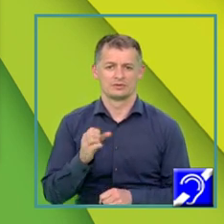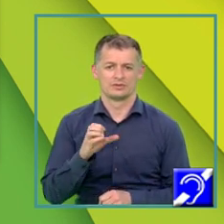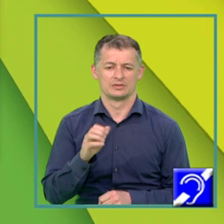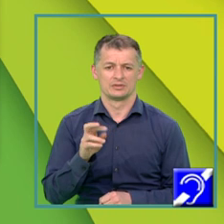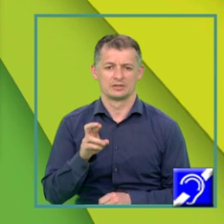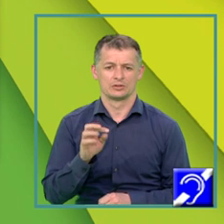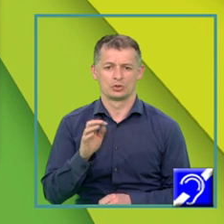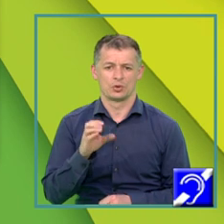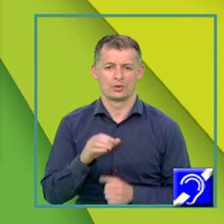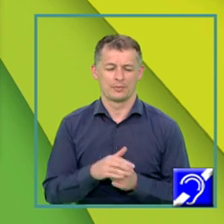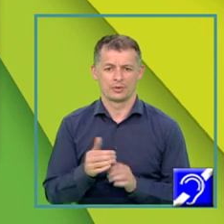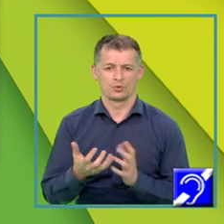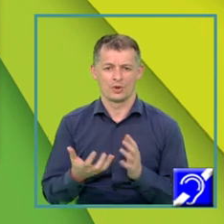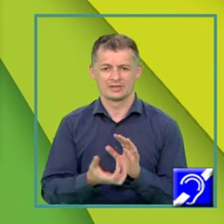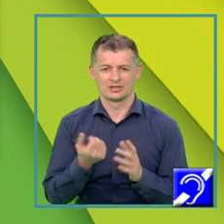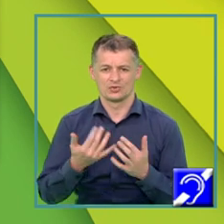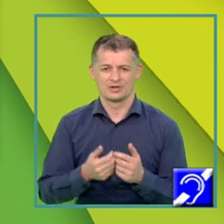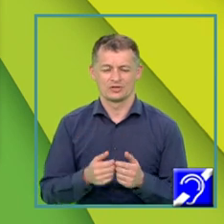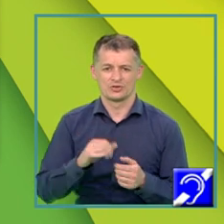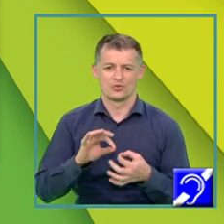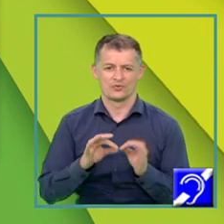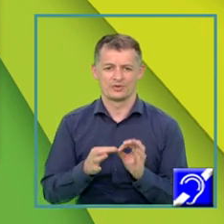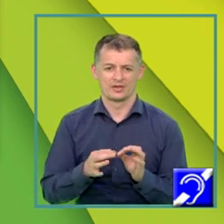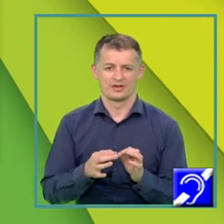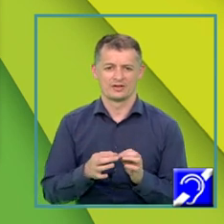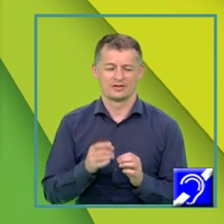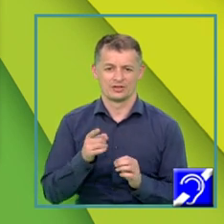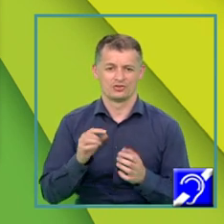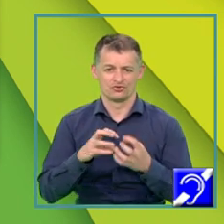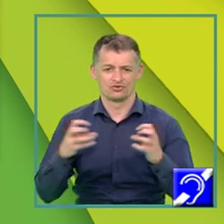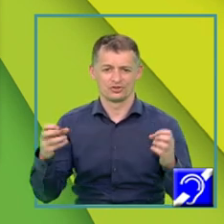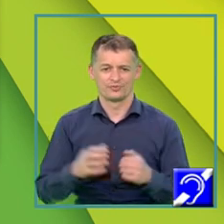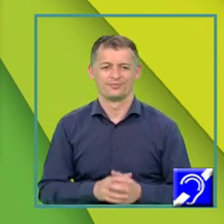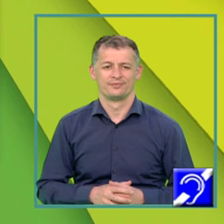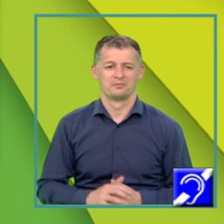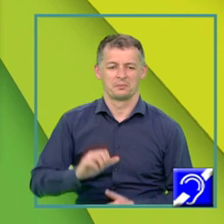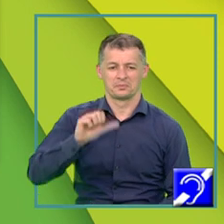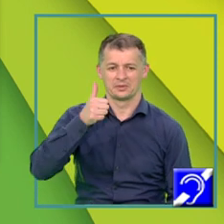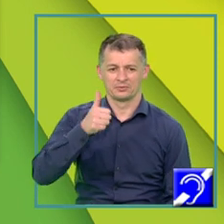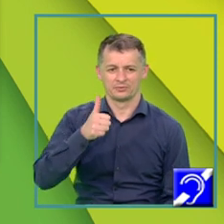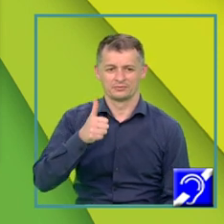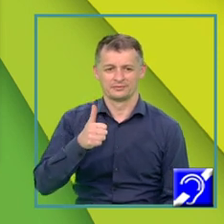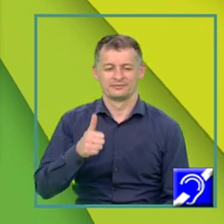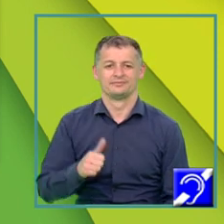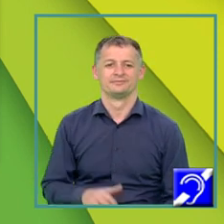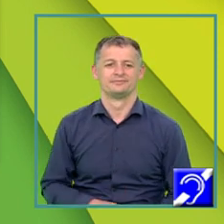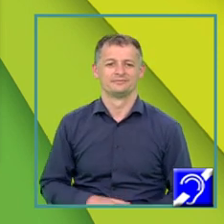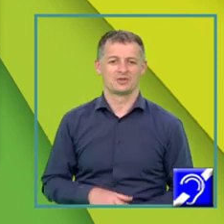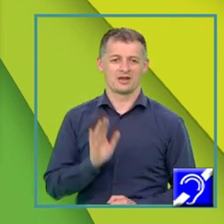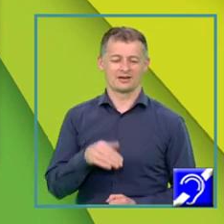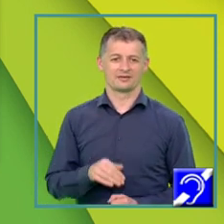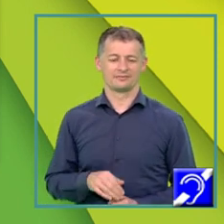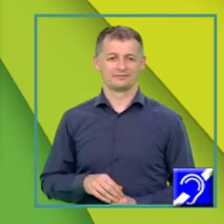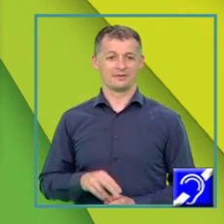cuvintele și numerele din șir primul apel are ca